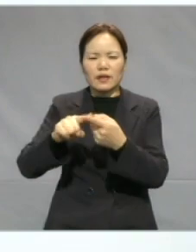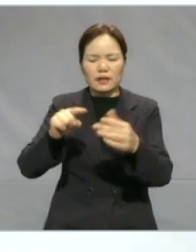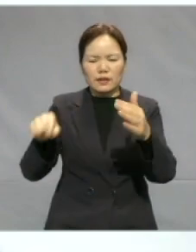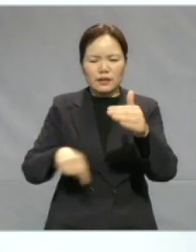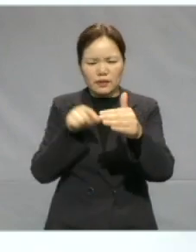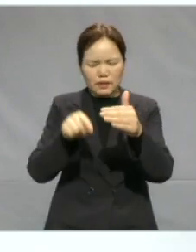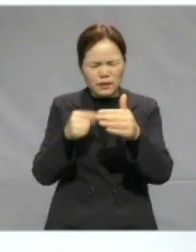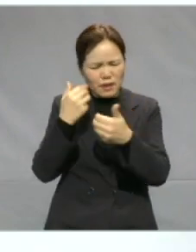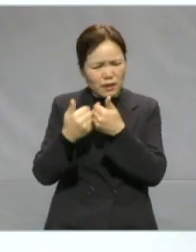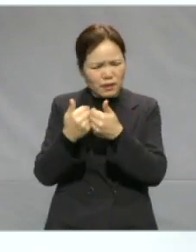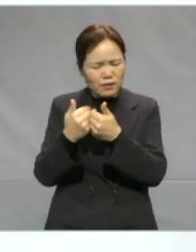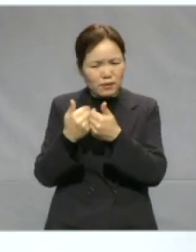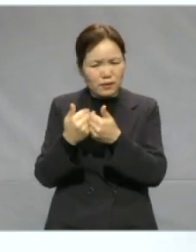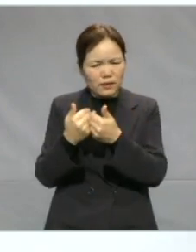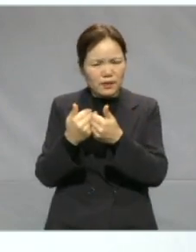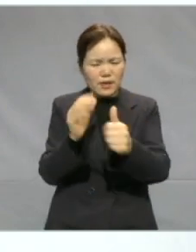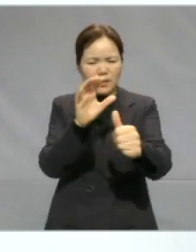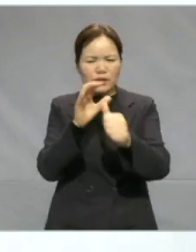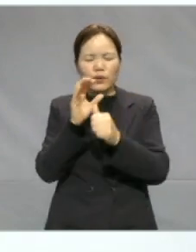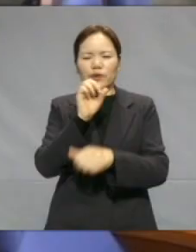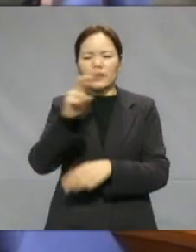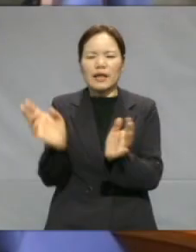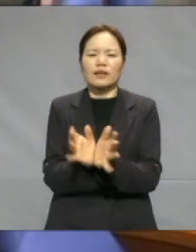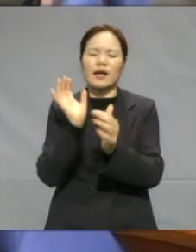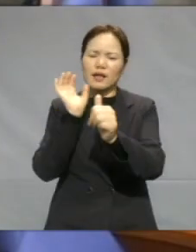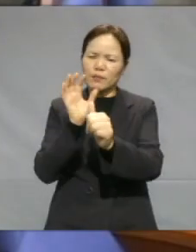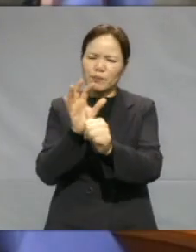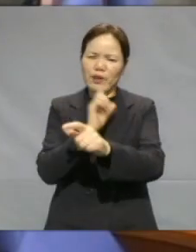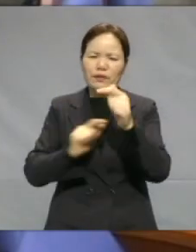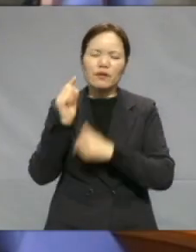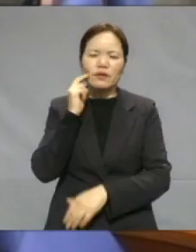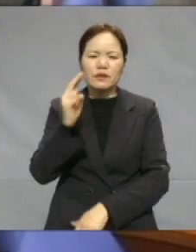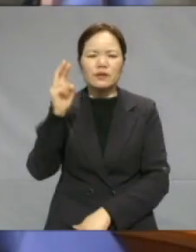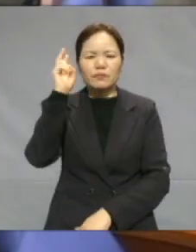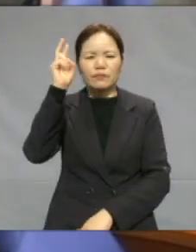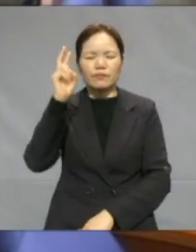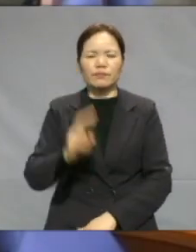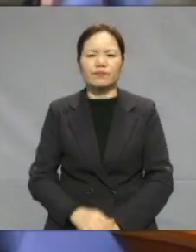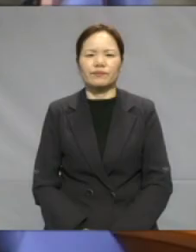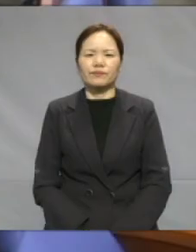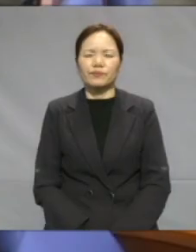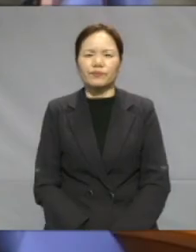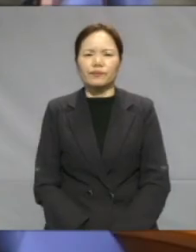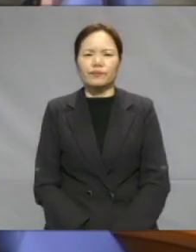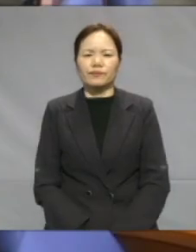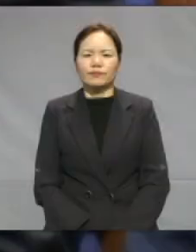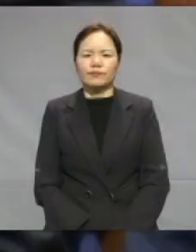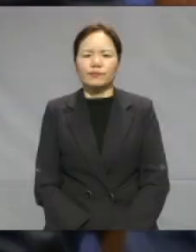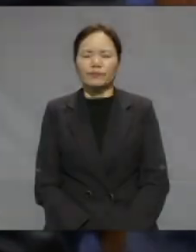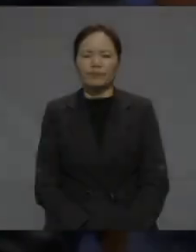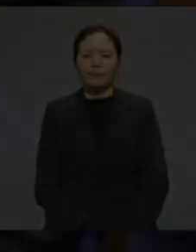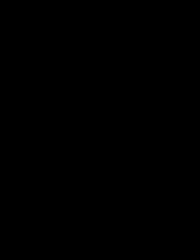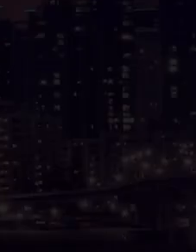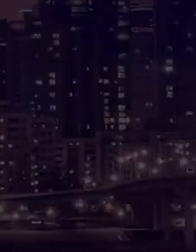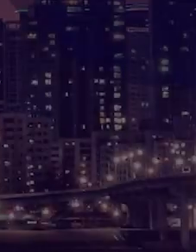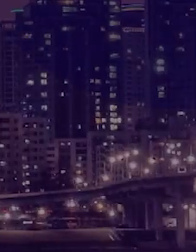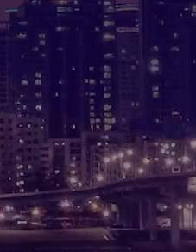내분을 파고드는 야당의 공세는 한층 더 거세질 것으로 보입니다. OBS 뉴스 유은총입니다.